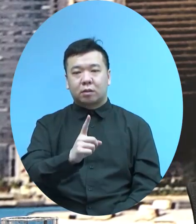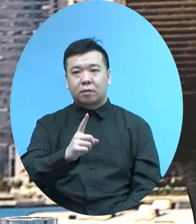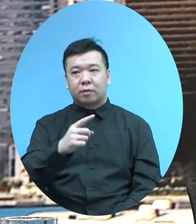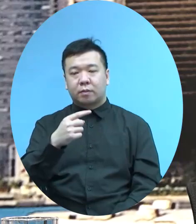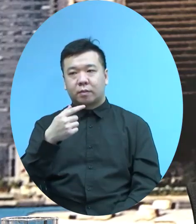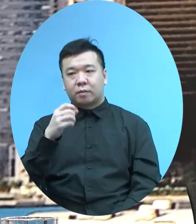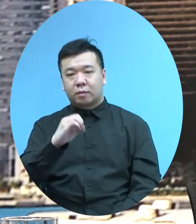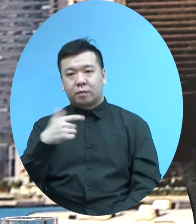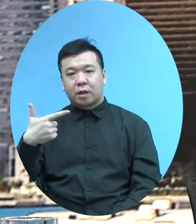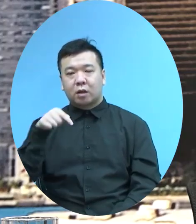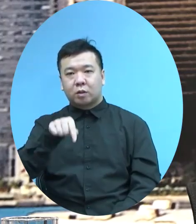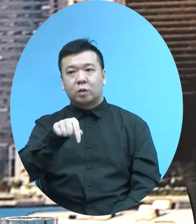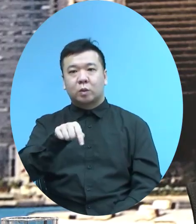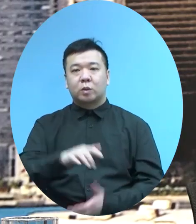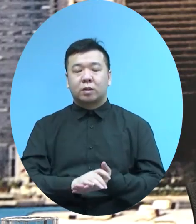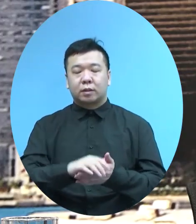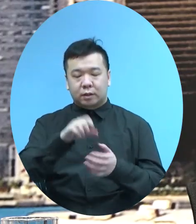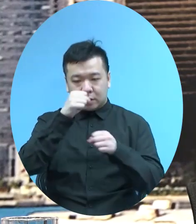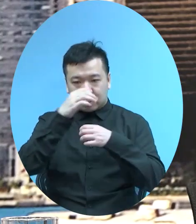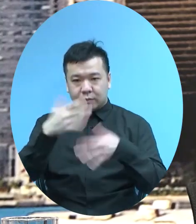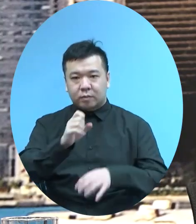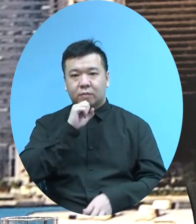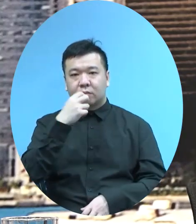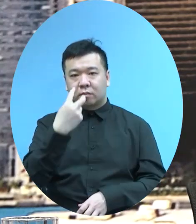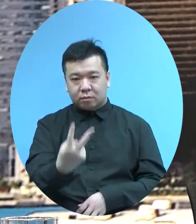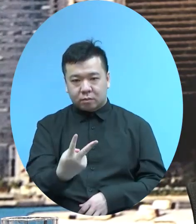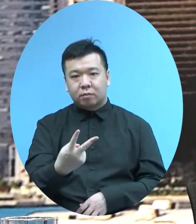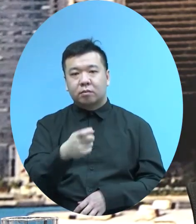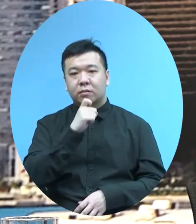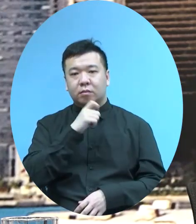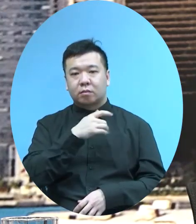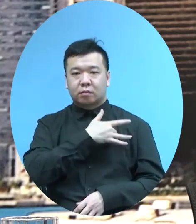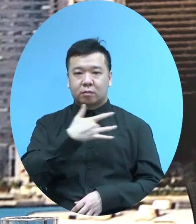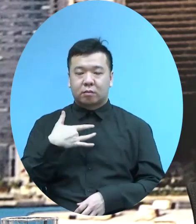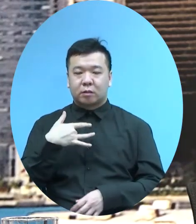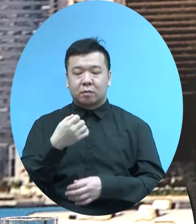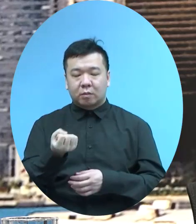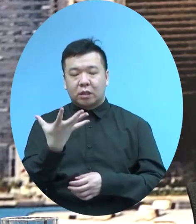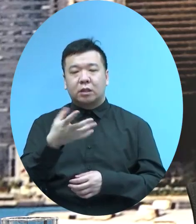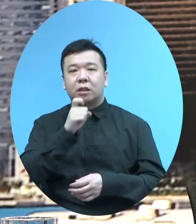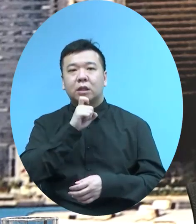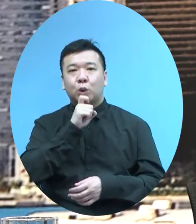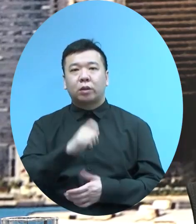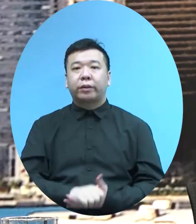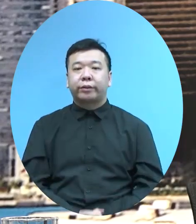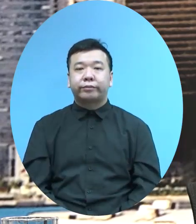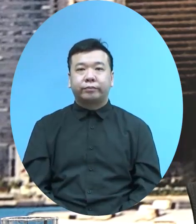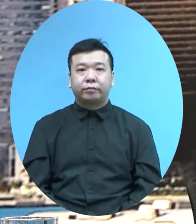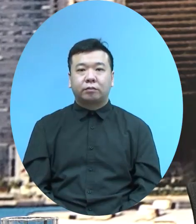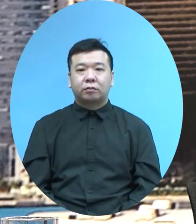2128個樣本咧就檢查咗，裏邊咧有2個樣本咧就係呈現陽性啦咁樣。咁我哋